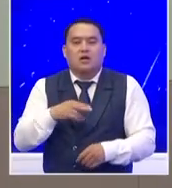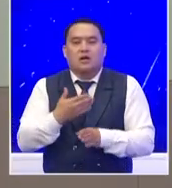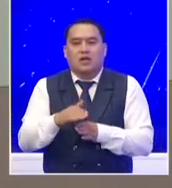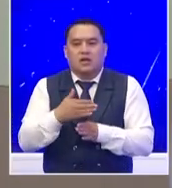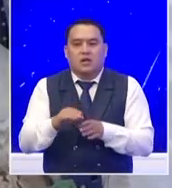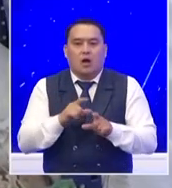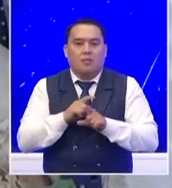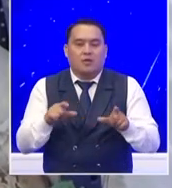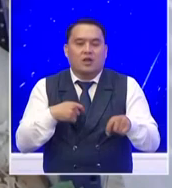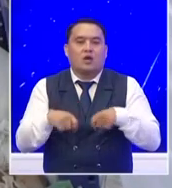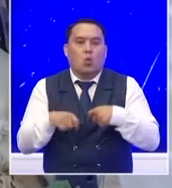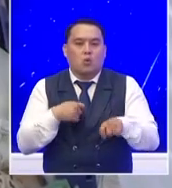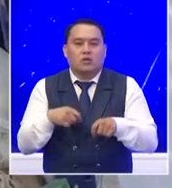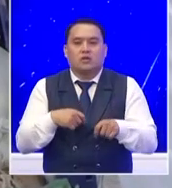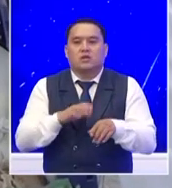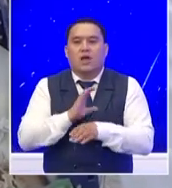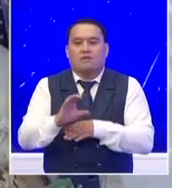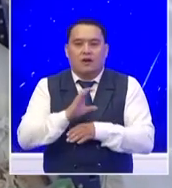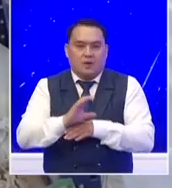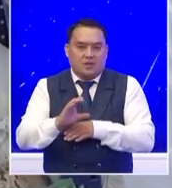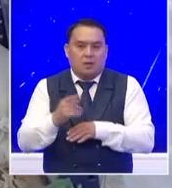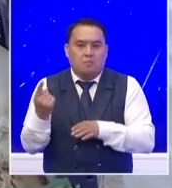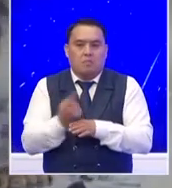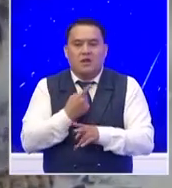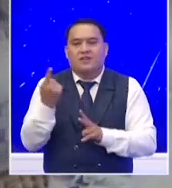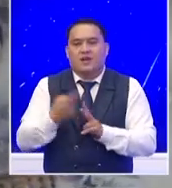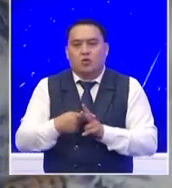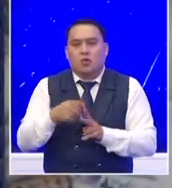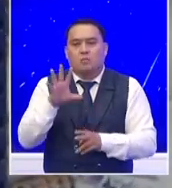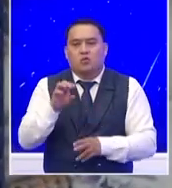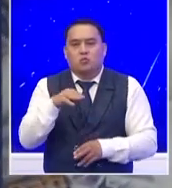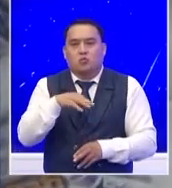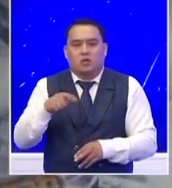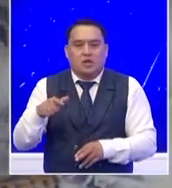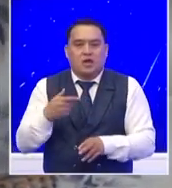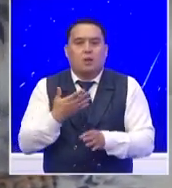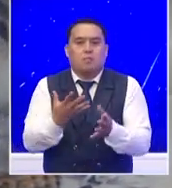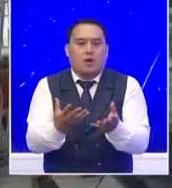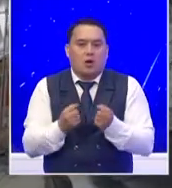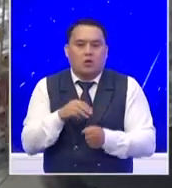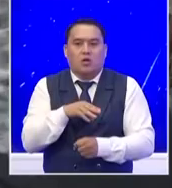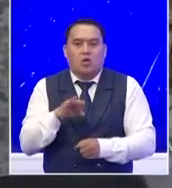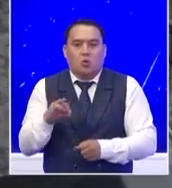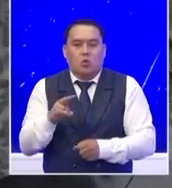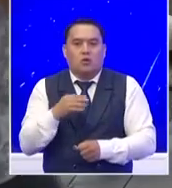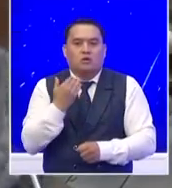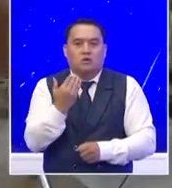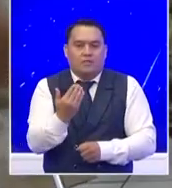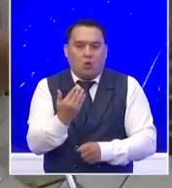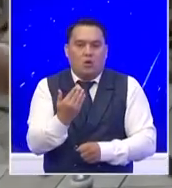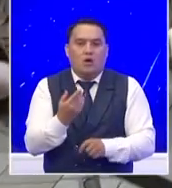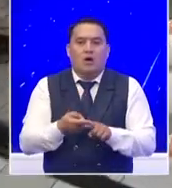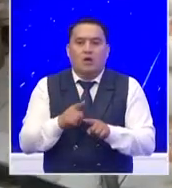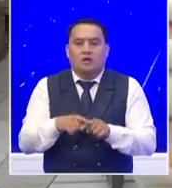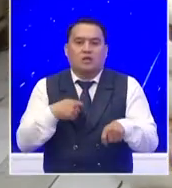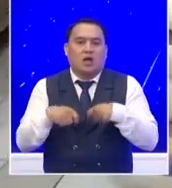кредитования объектов торговли и товаропроизводителей. Первый льготный заем в 500 миллионов тенге получила ТОО «Сабиржан Компани». Именно